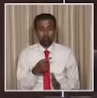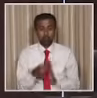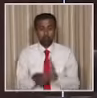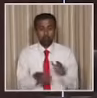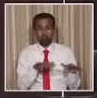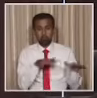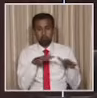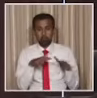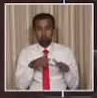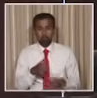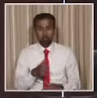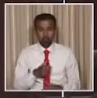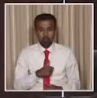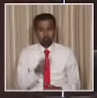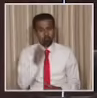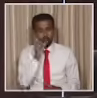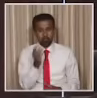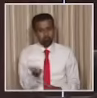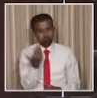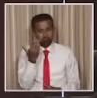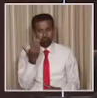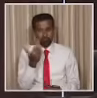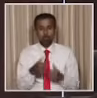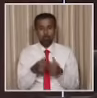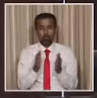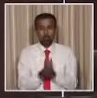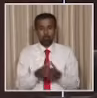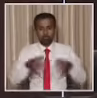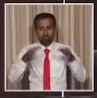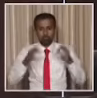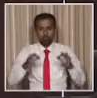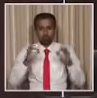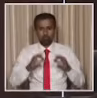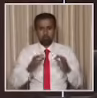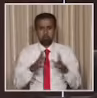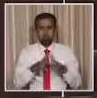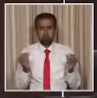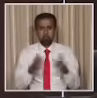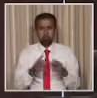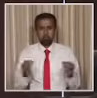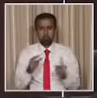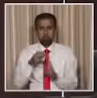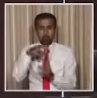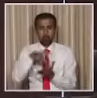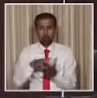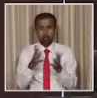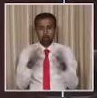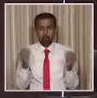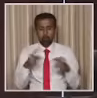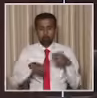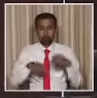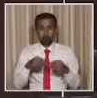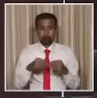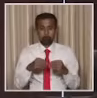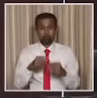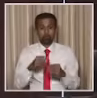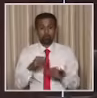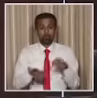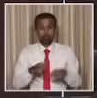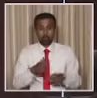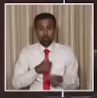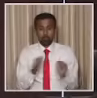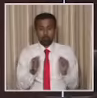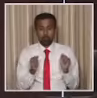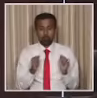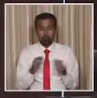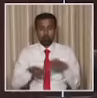ජනතාවගේ කැමැත්ත උරගා බලන්න අවස්ථාවක්ද? ඒව ඔක්කොම එකින් එක හකුලවමින් ප්‍රාසභ මැතිවරණ හැංගුවා. පළසභ මැති ජනතාව කැමැත්තට බය මිනිසු